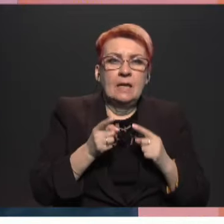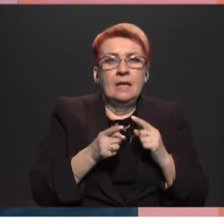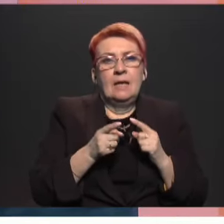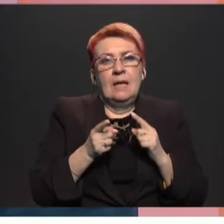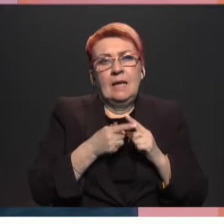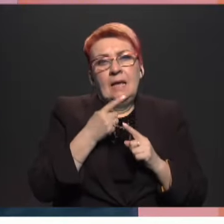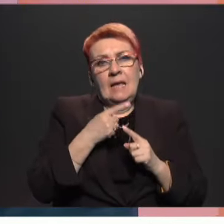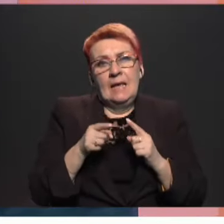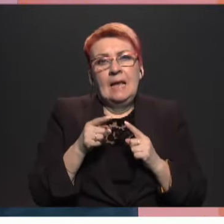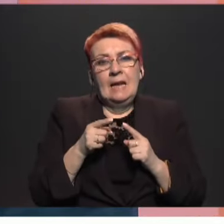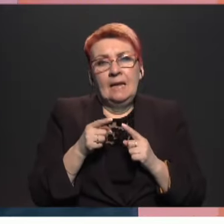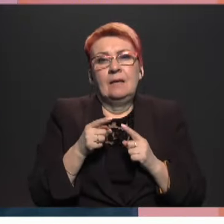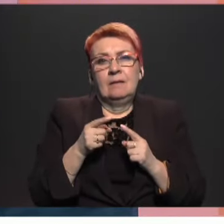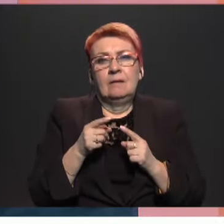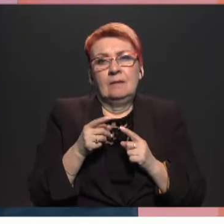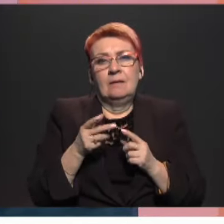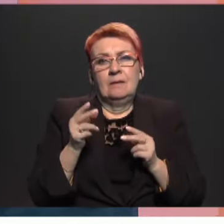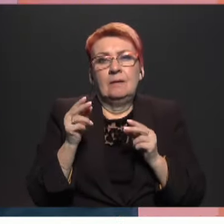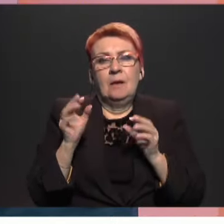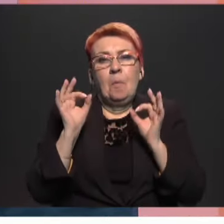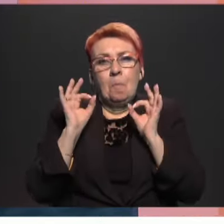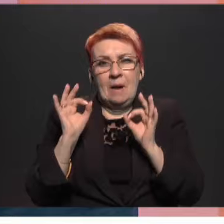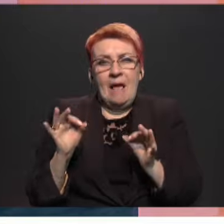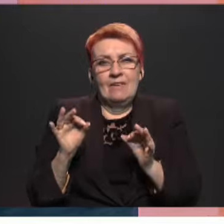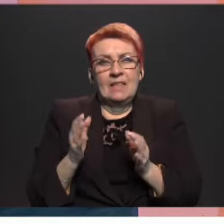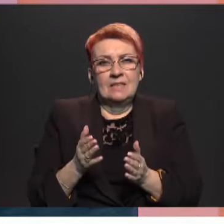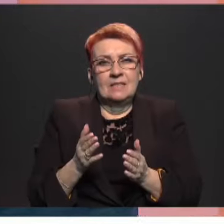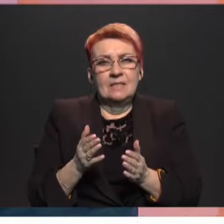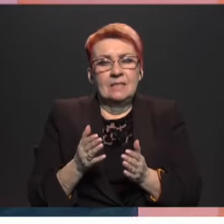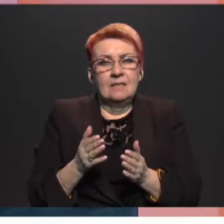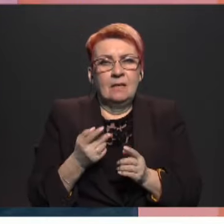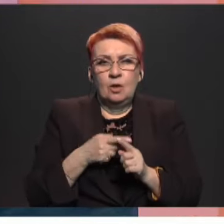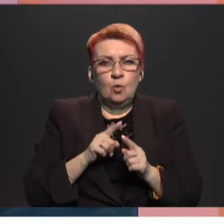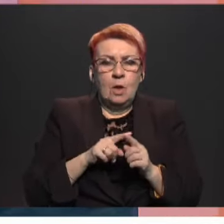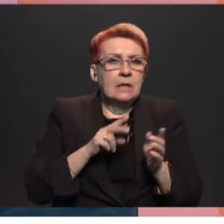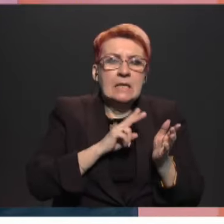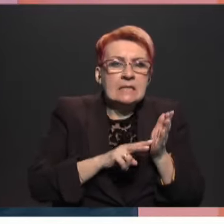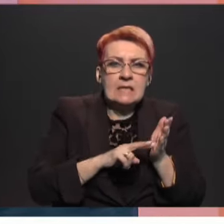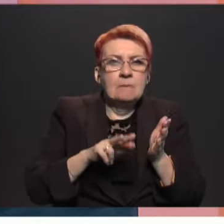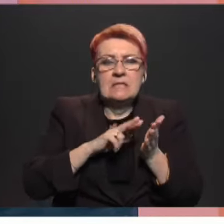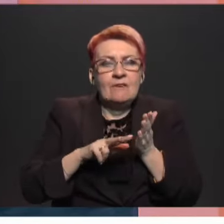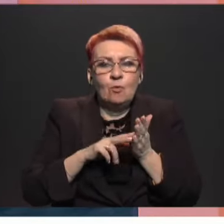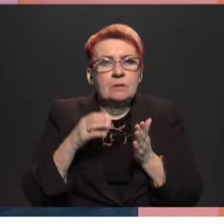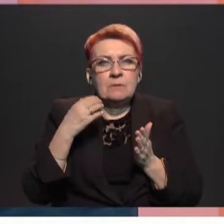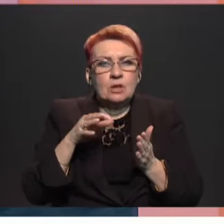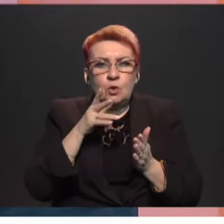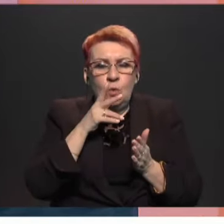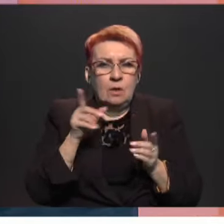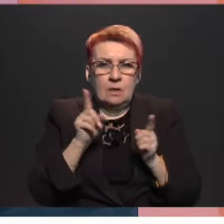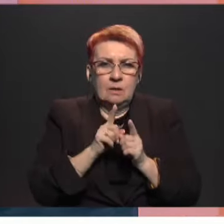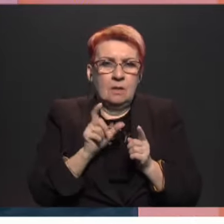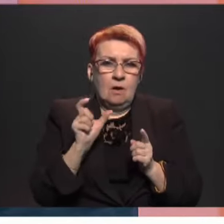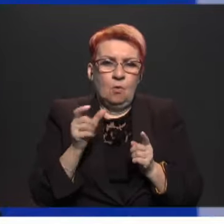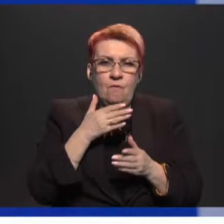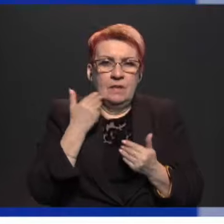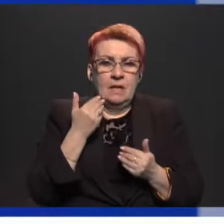вечное воздаяние и в том, и в другом случае ни в коем случае не измеряется какими-то 70, 80 или 100-летними промежутками. Насчет